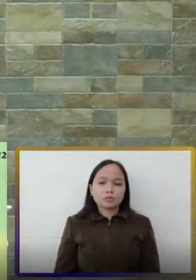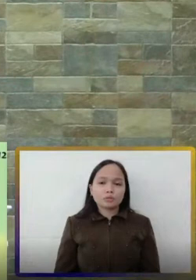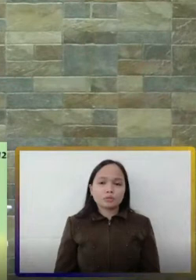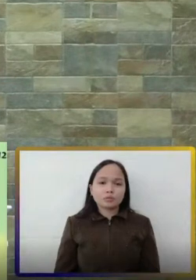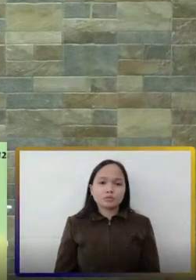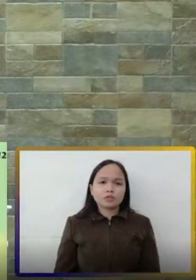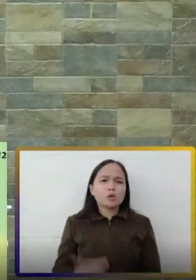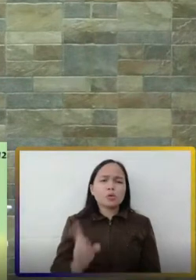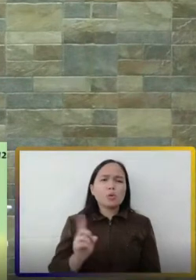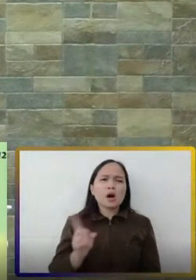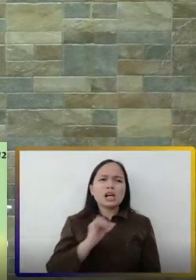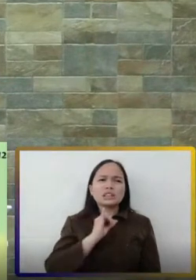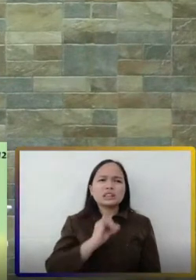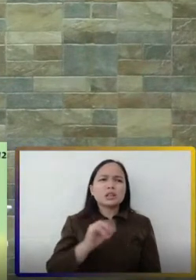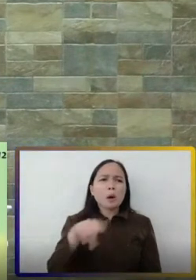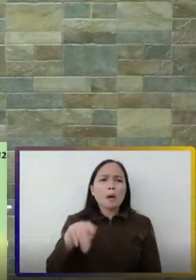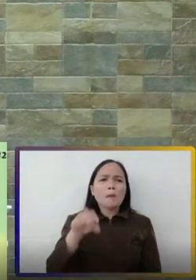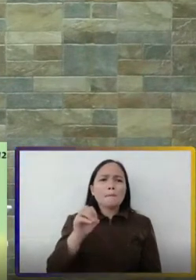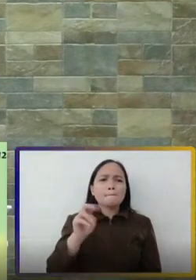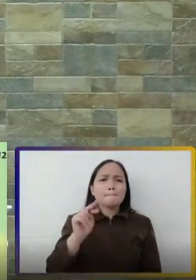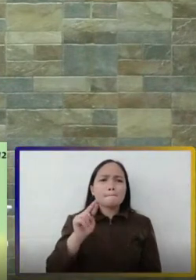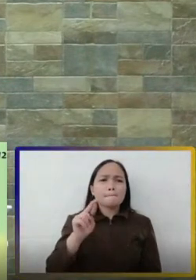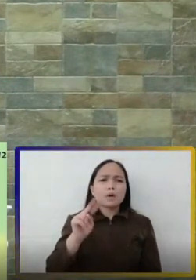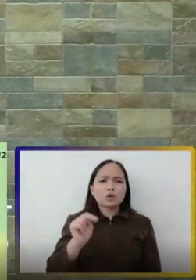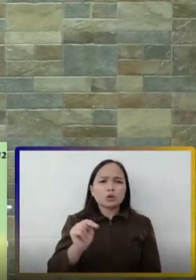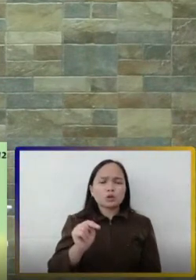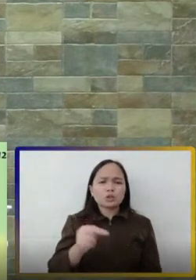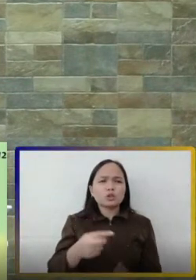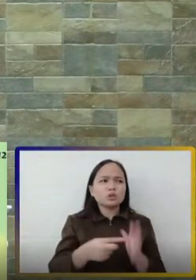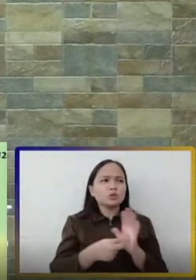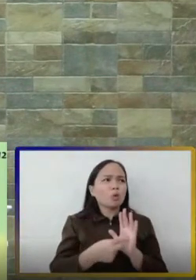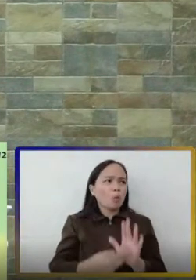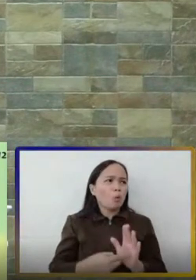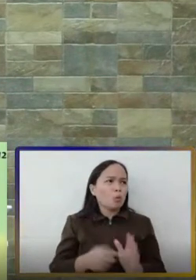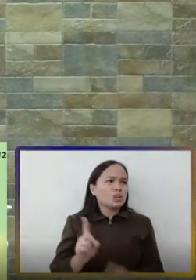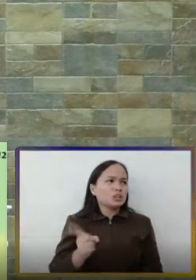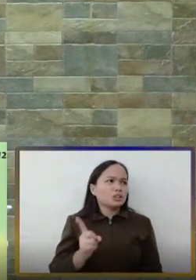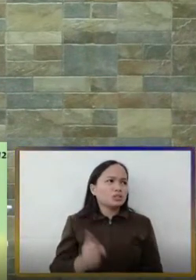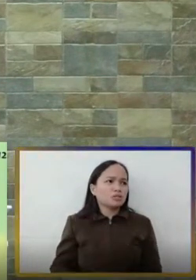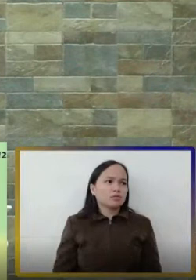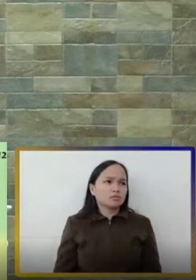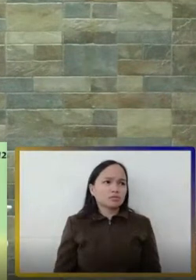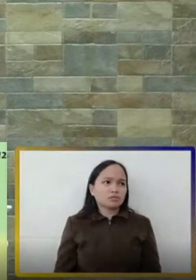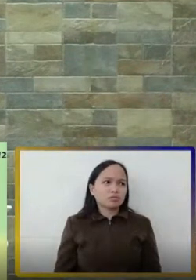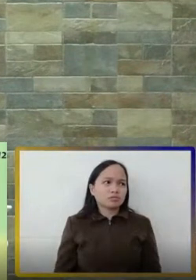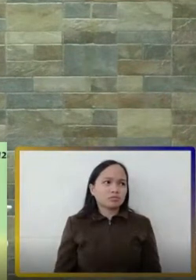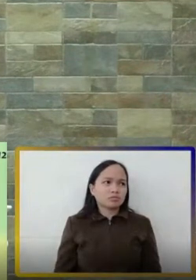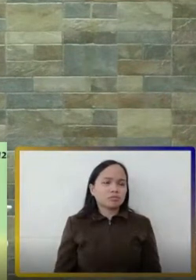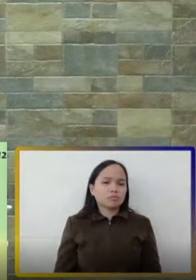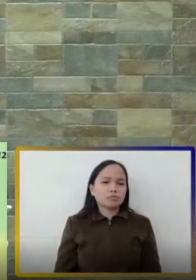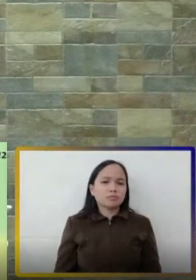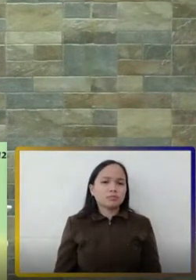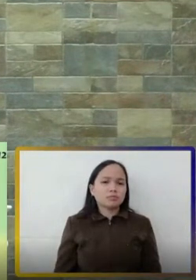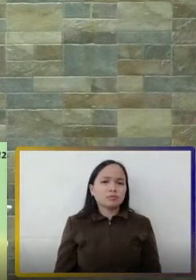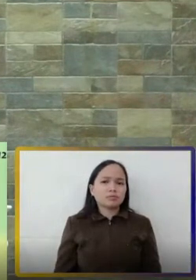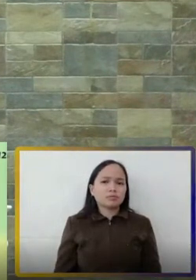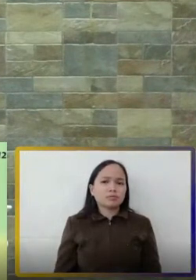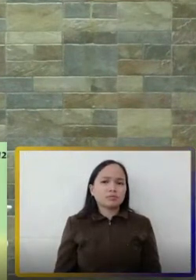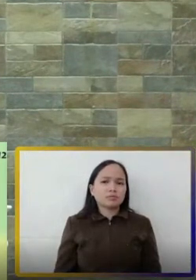What does pornography glorifies? Ano ang ginuglorify, kapatid? Ano ang